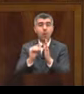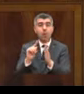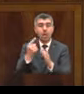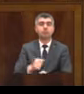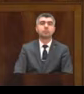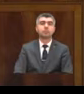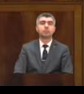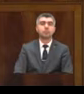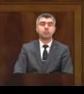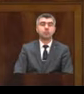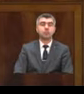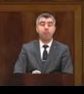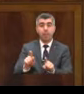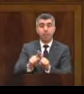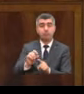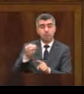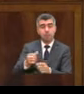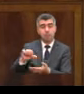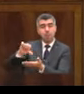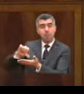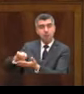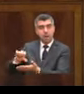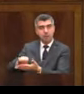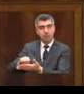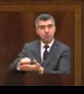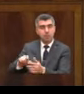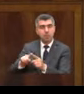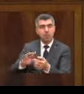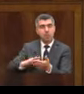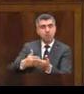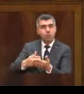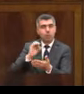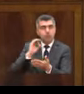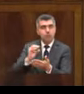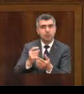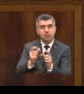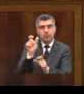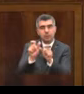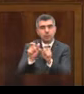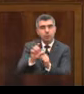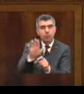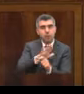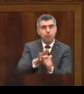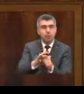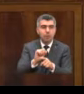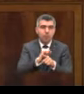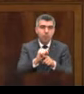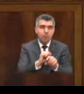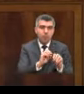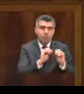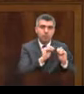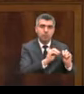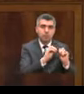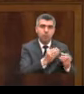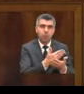إلى تعزيز شبكة مراكز الاستقبال والتوجيه لفائدة الأشخاص في وضعية إعاقة، لليوم وصلنا